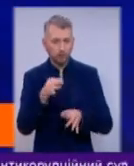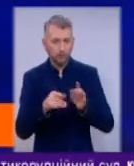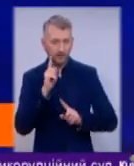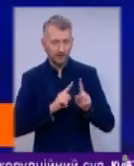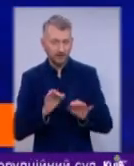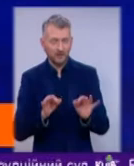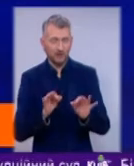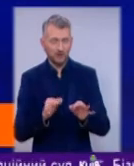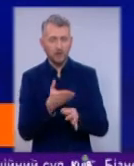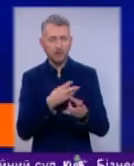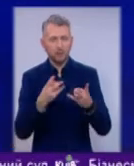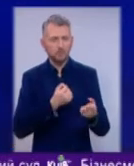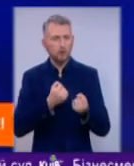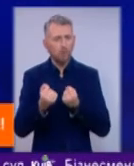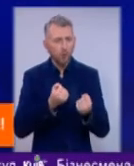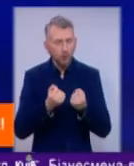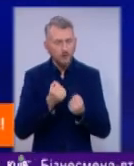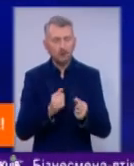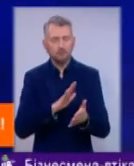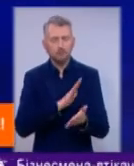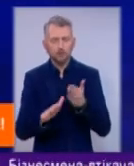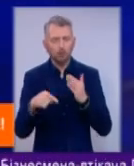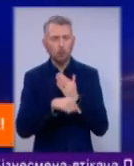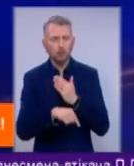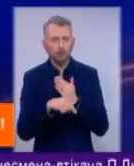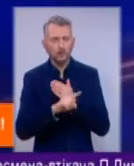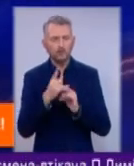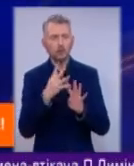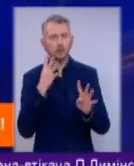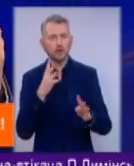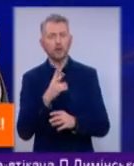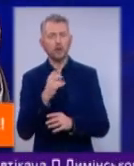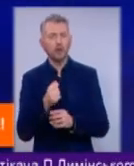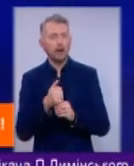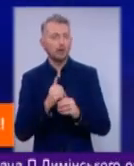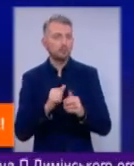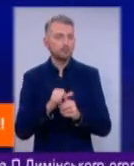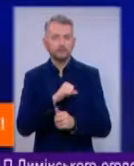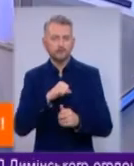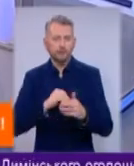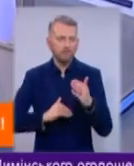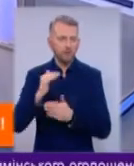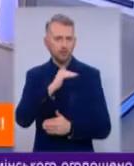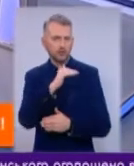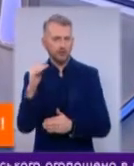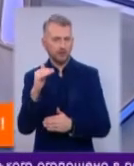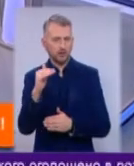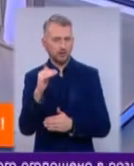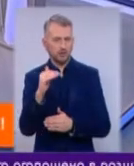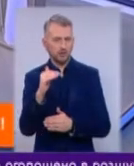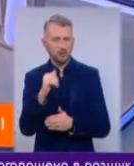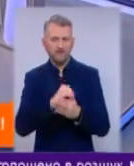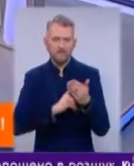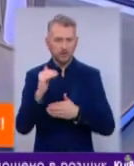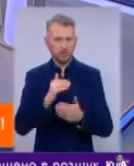нам потрібно боротися виключно з корупцією, в першу чергу, на топ-політичних місцях, з